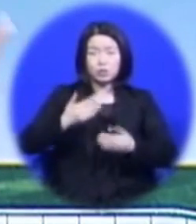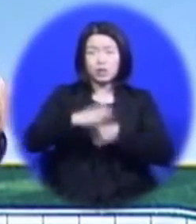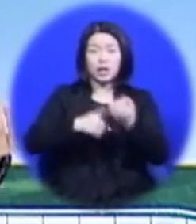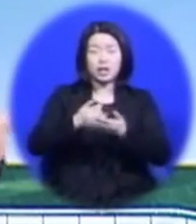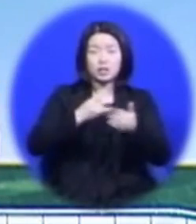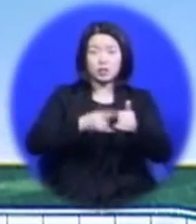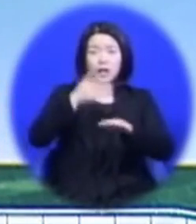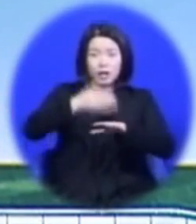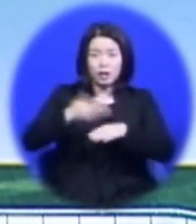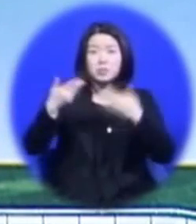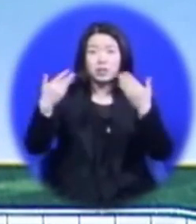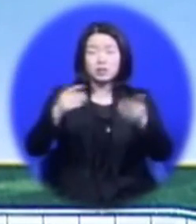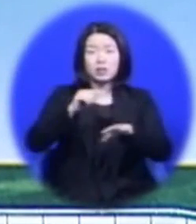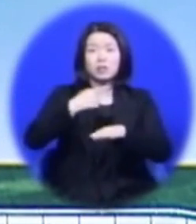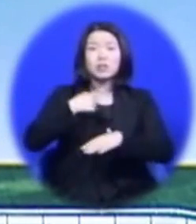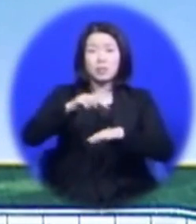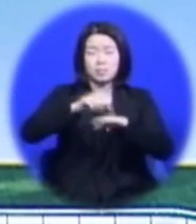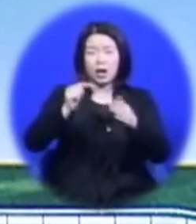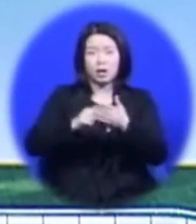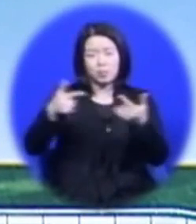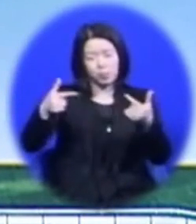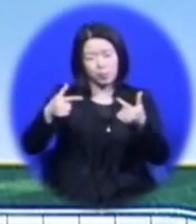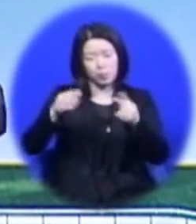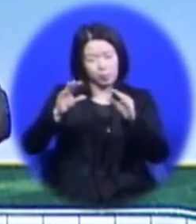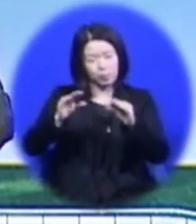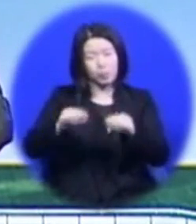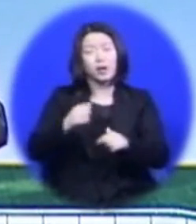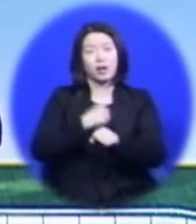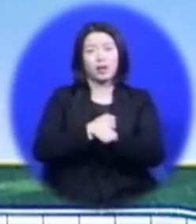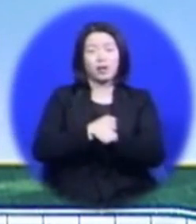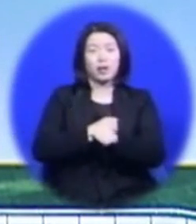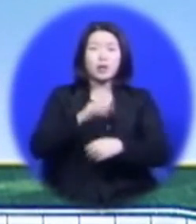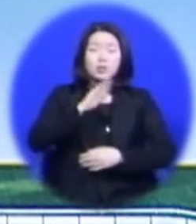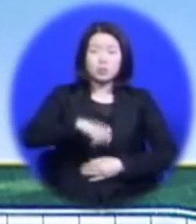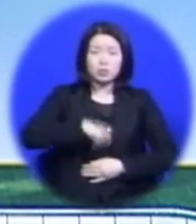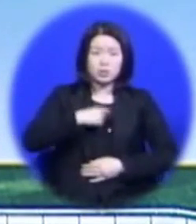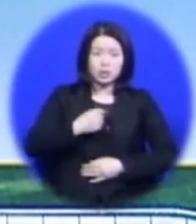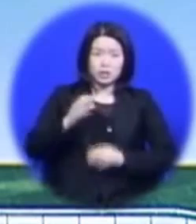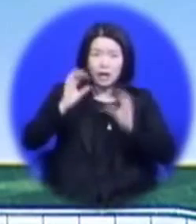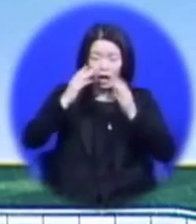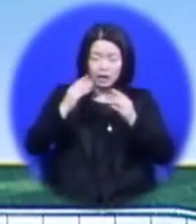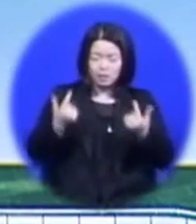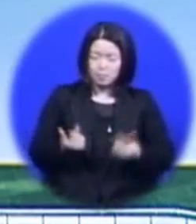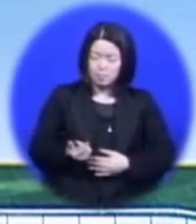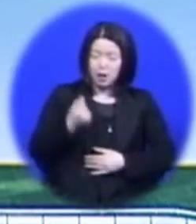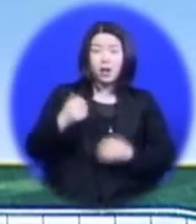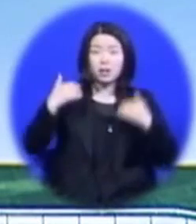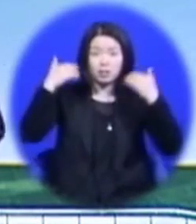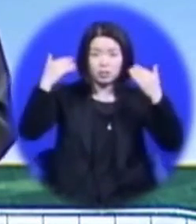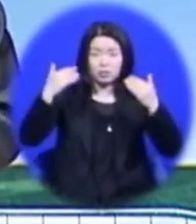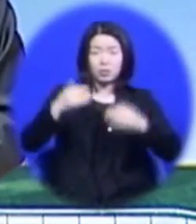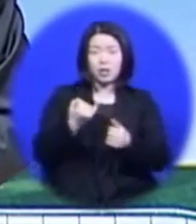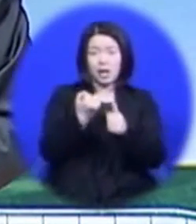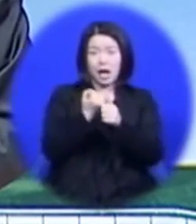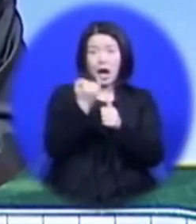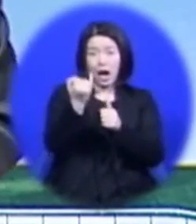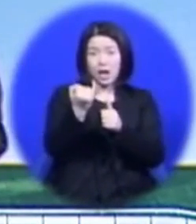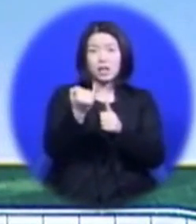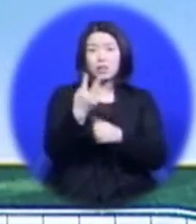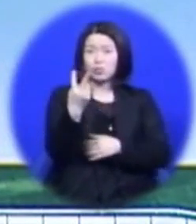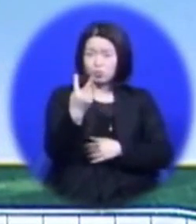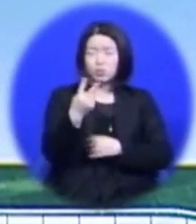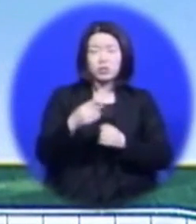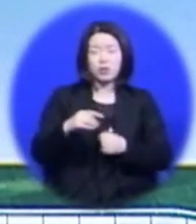점점 사라지고 있었습니다. 솔직히 아이들이 빨리 커서 나중에 아내와 둘이서 자유롭게 목회했으면 하는